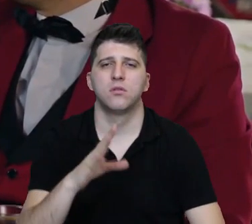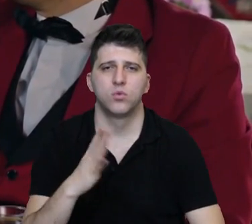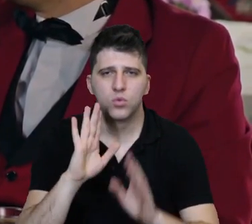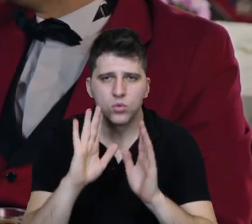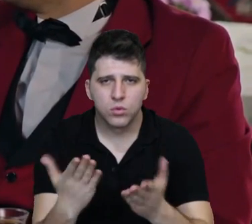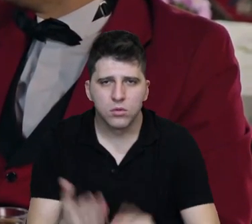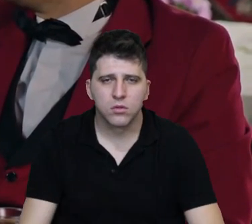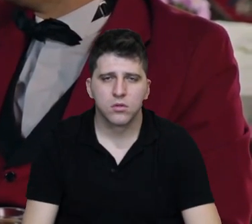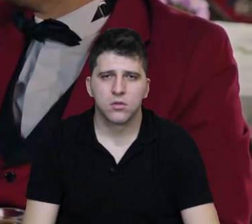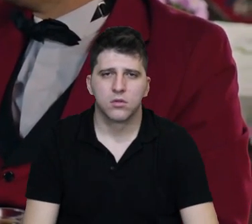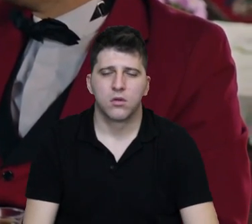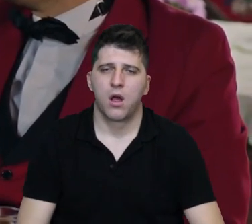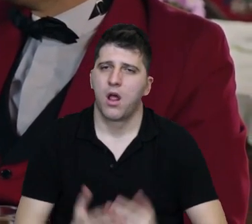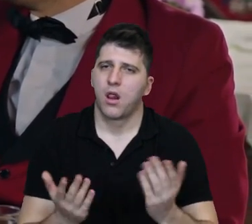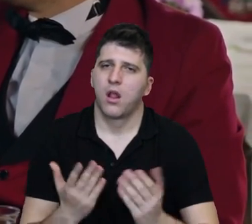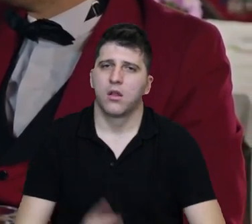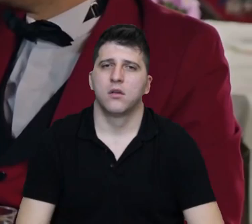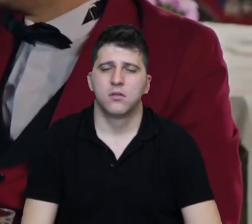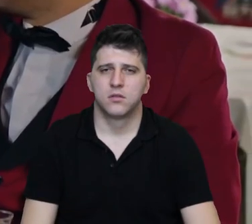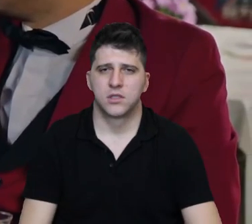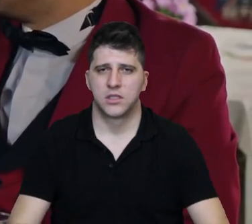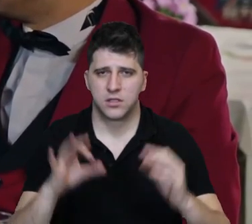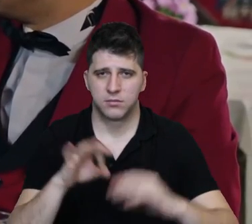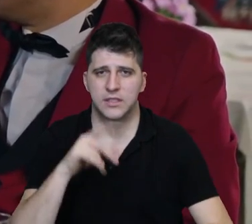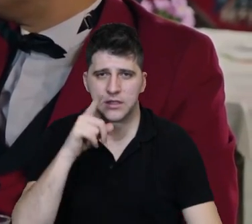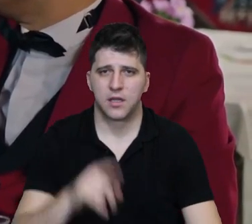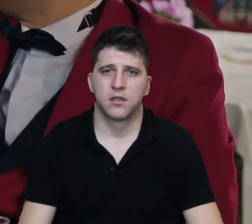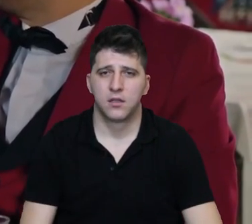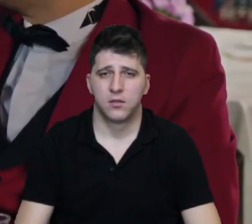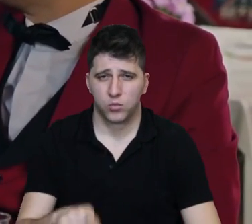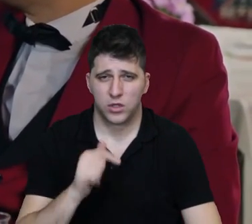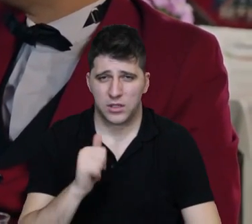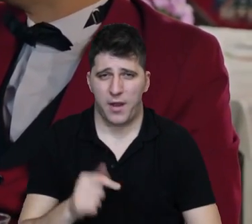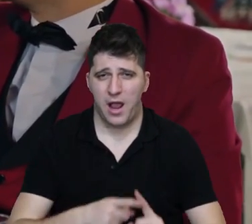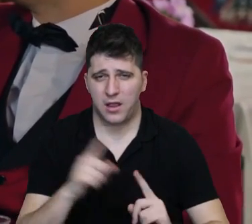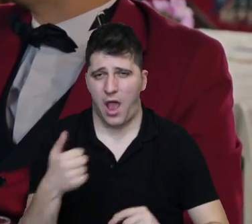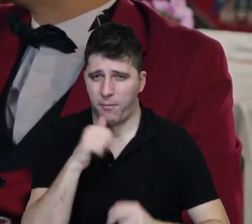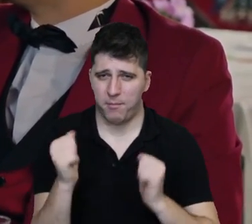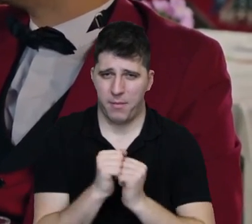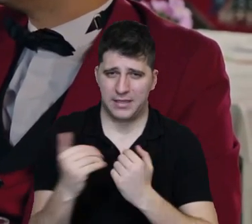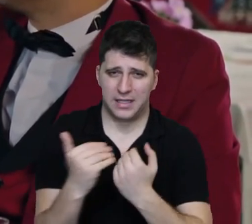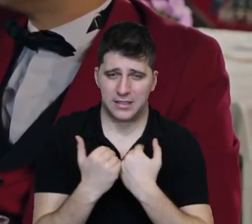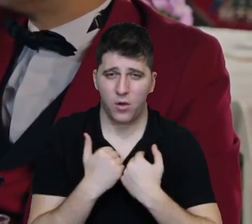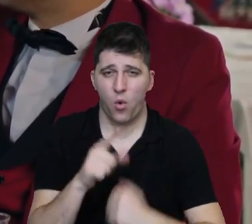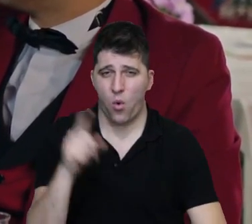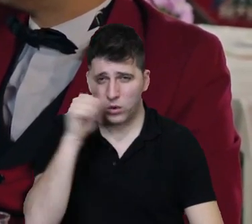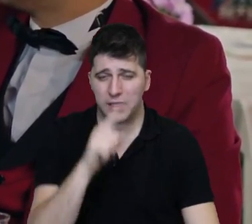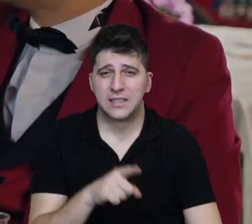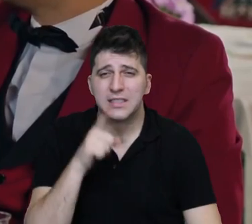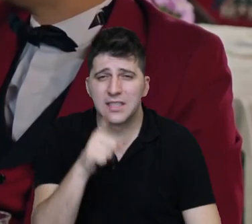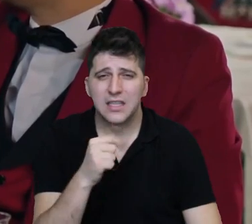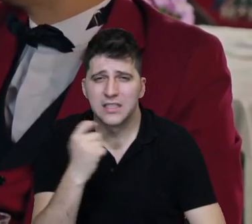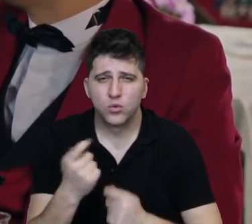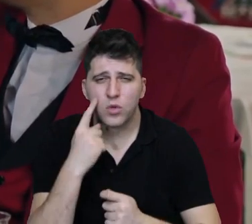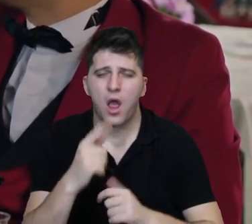dur. Allah Allah. Şimdi sen bu zamana kadar abini taşıdın. O yüzden senin pozisyonunda